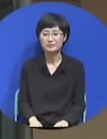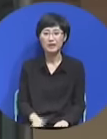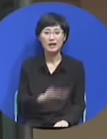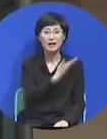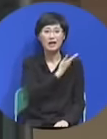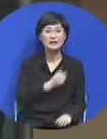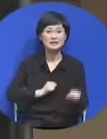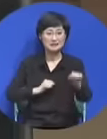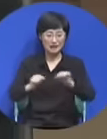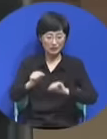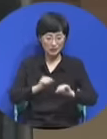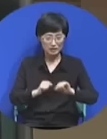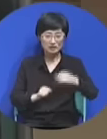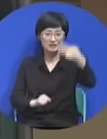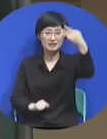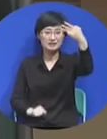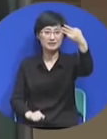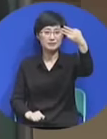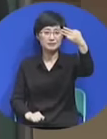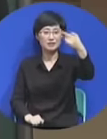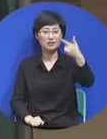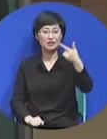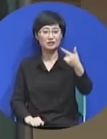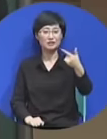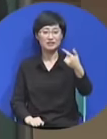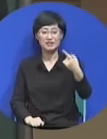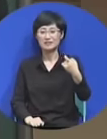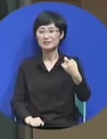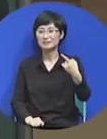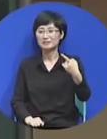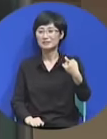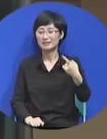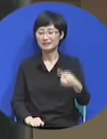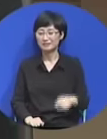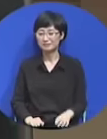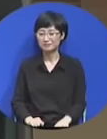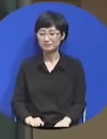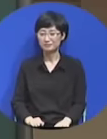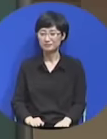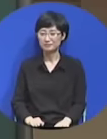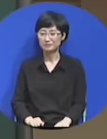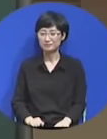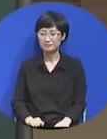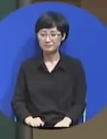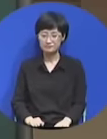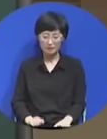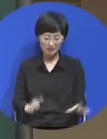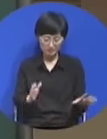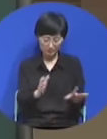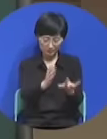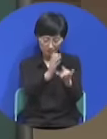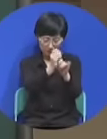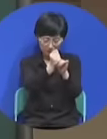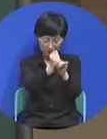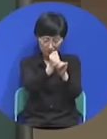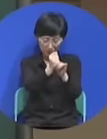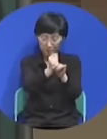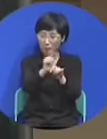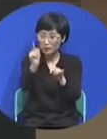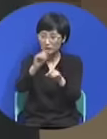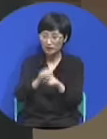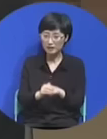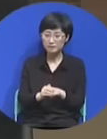사도행전 3장 6장 11장이라고 하는 함정 속에 모르고 같이 있는 거예요.